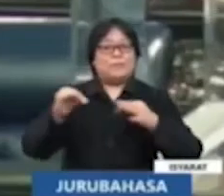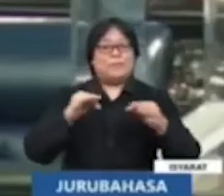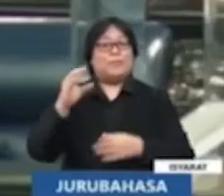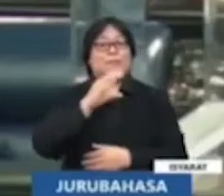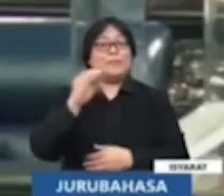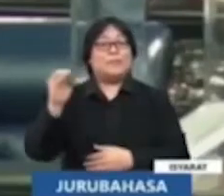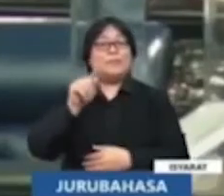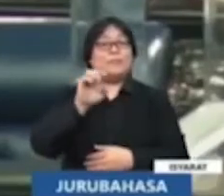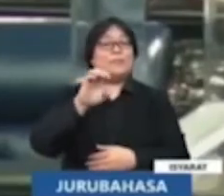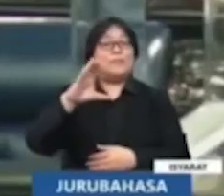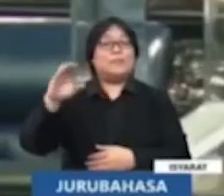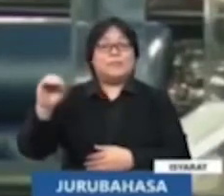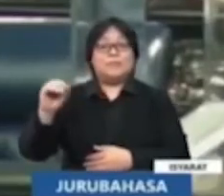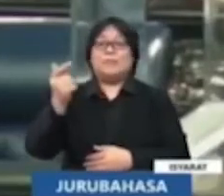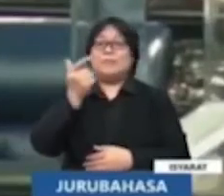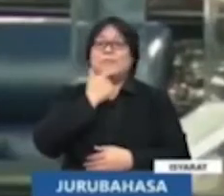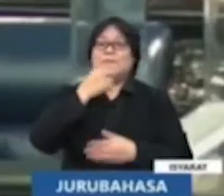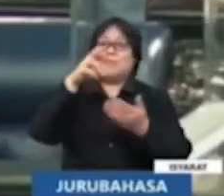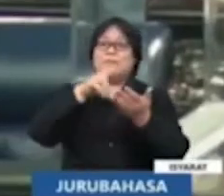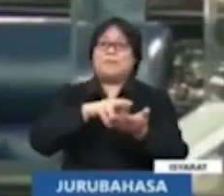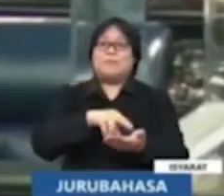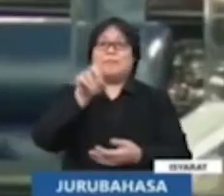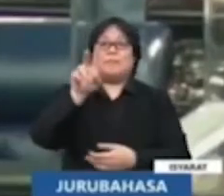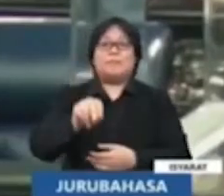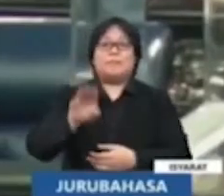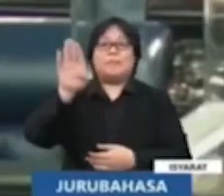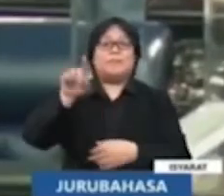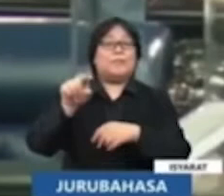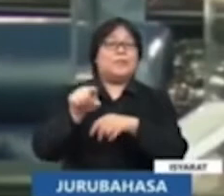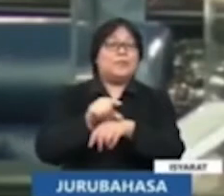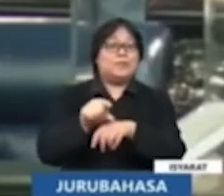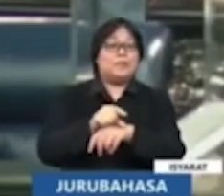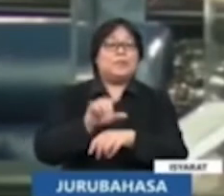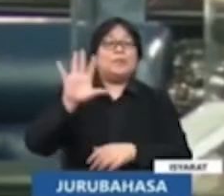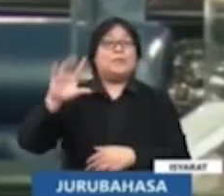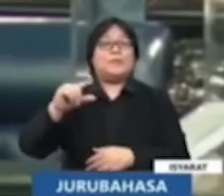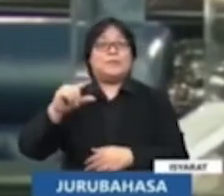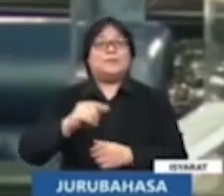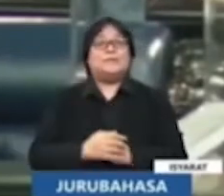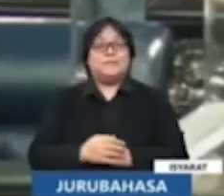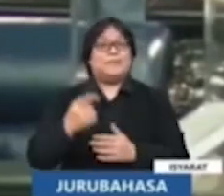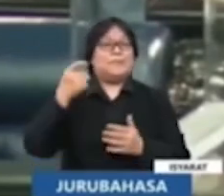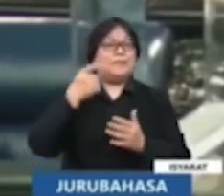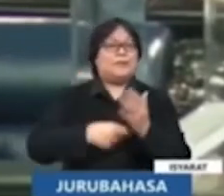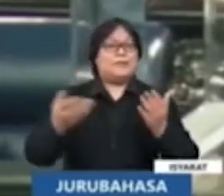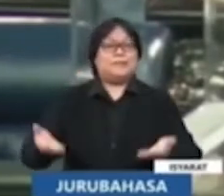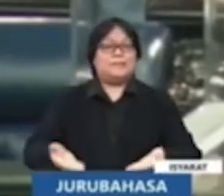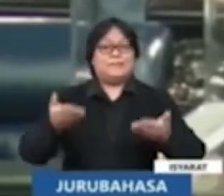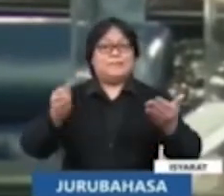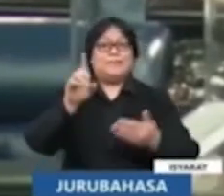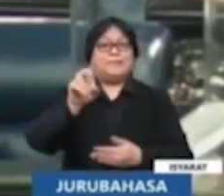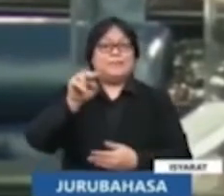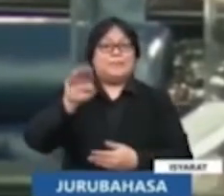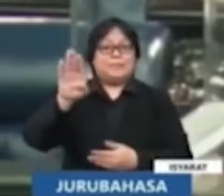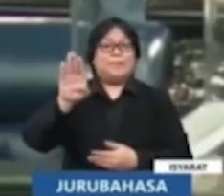dakwaan bahawa syarikat telekomunikasi tidak mahu mendaftar dengan DNB untuk menggunakan 5G kerana harga yang ditawarkan oleh